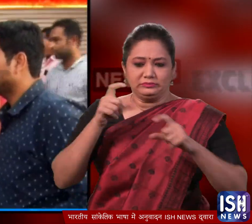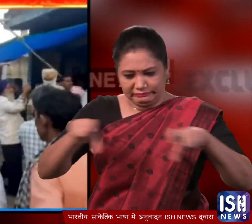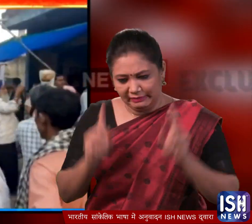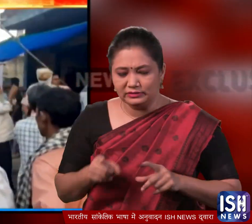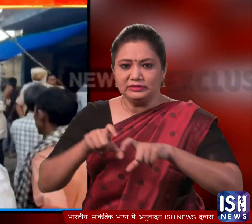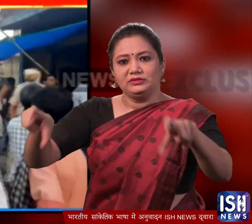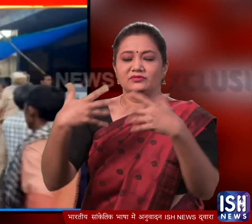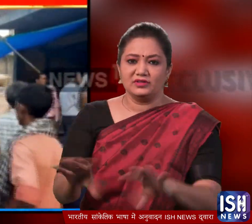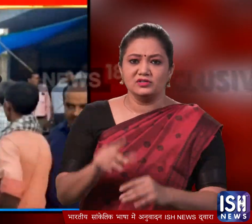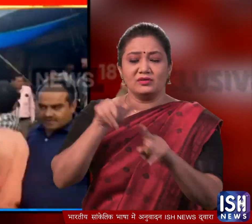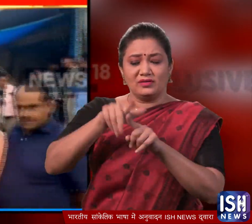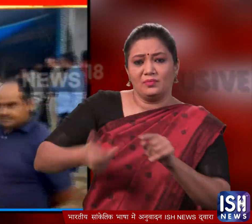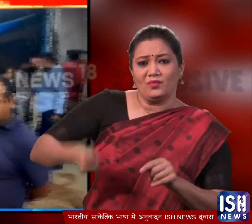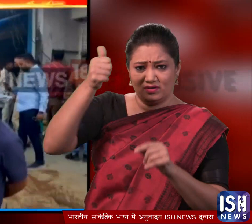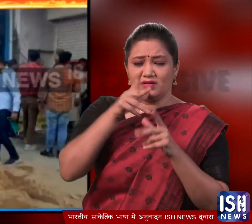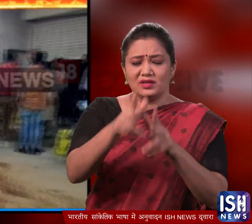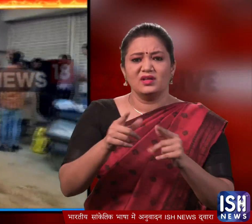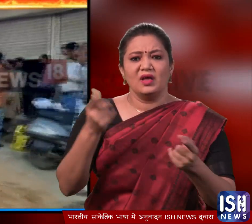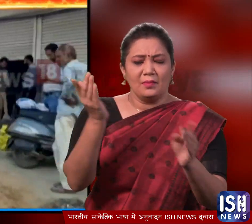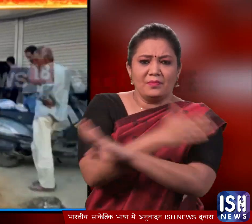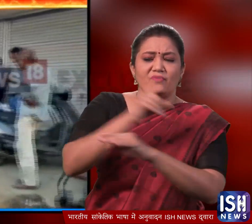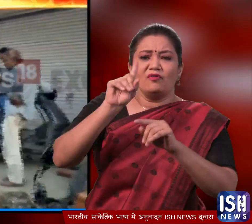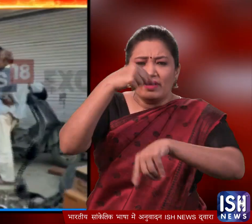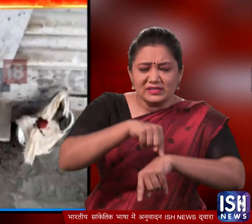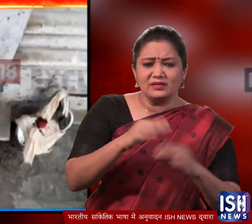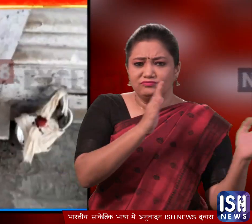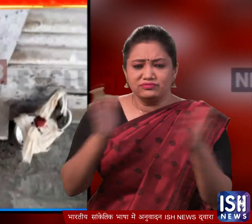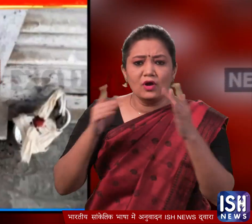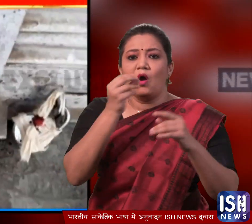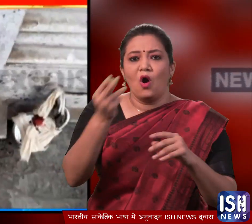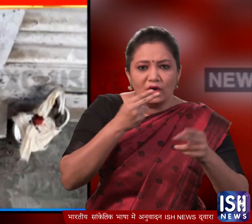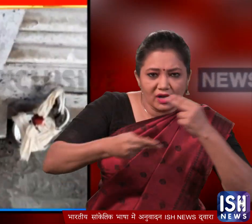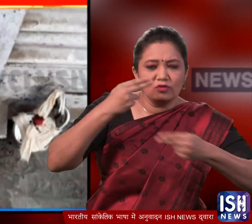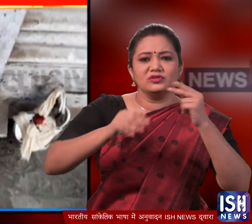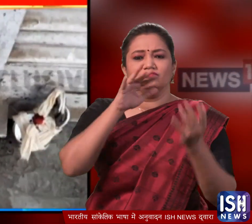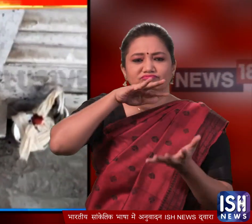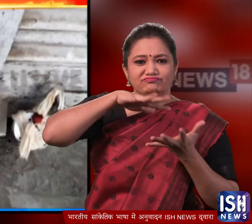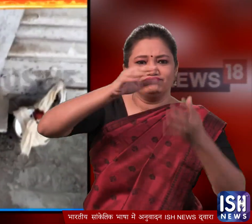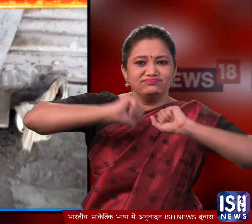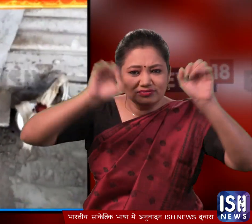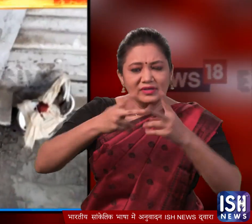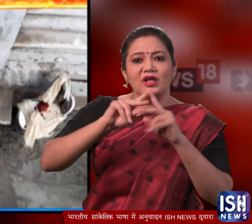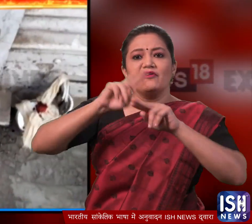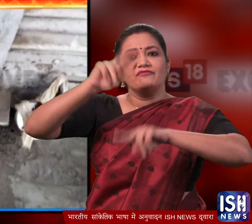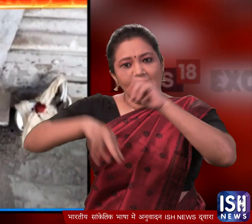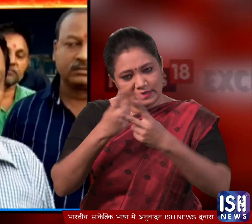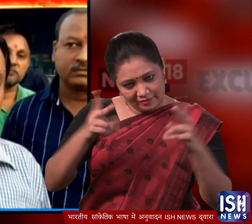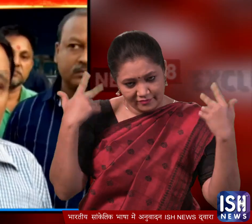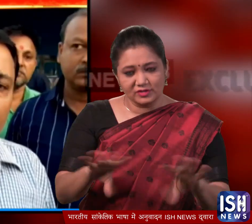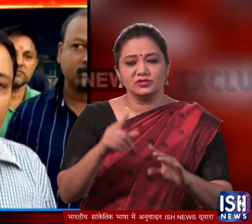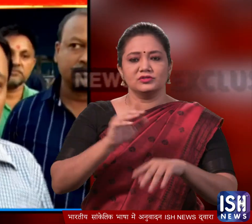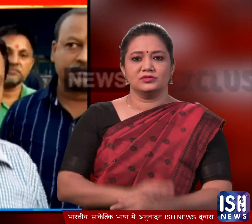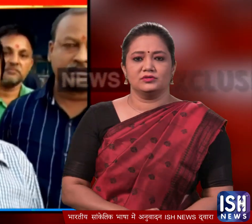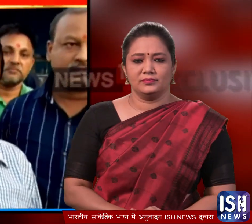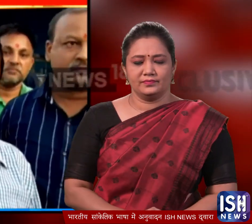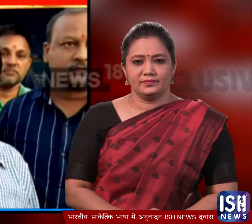बचा लिया। नगर परिषद के अधिकारी ने बताया कि इस कार्रवाई के पहले चरण में होटल, रेस्टोरेंट, गोदाम और फैक्ट्री मालिकों पर एक्शन लिया गया। लोगों